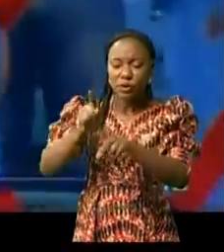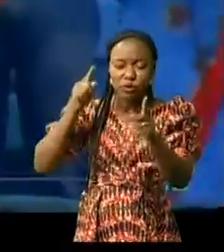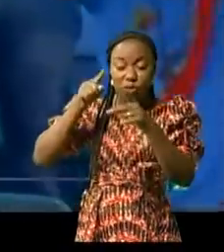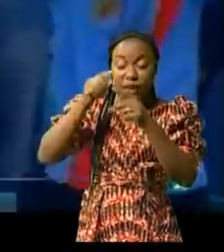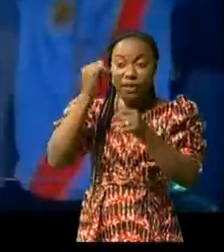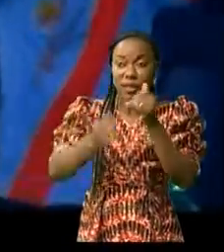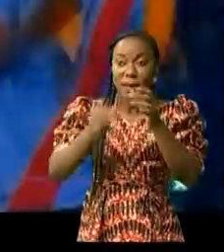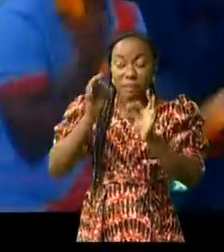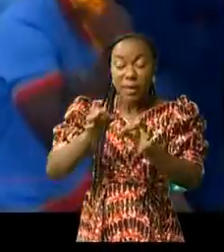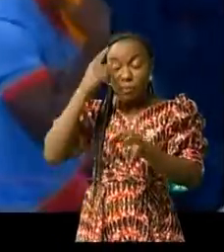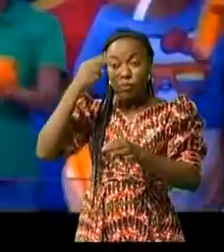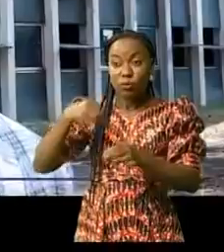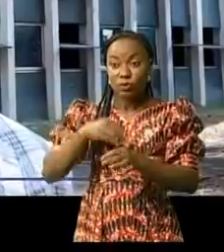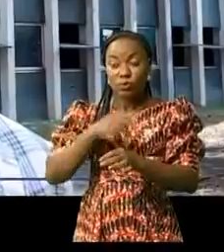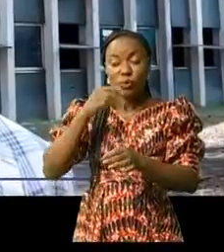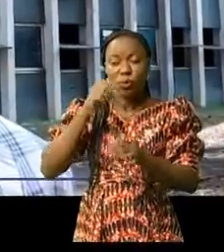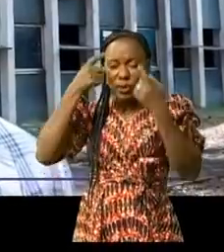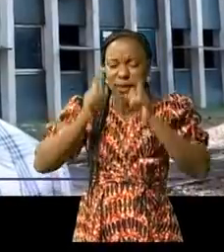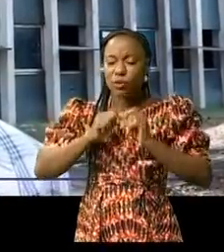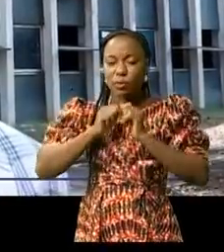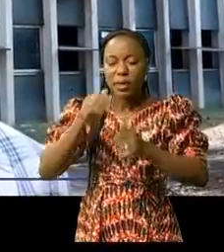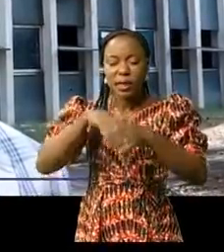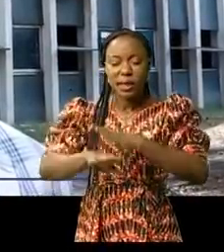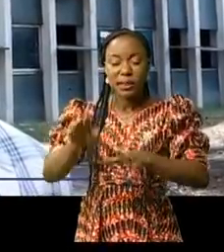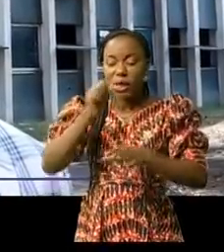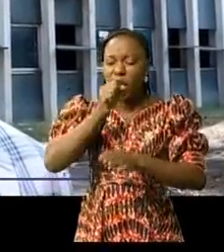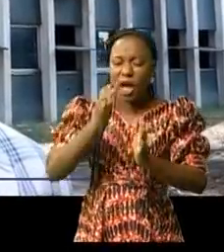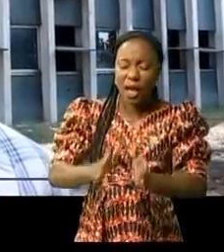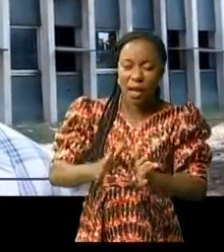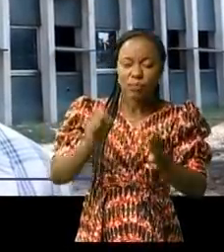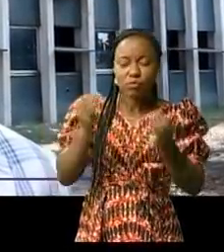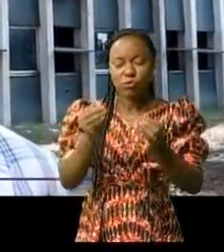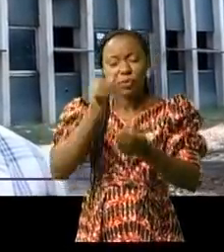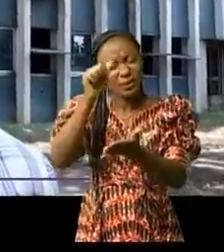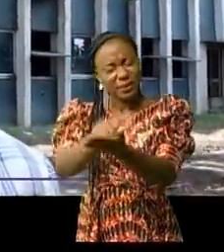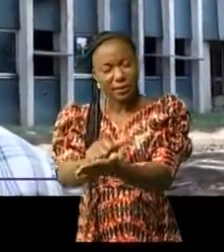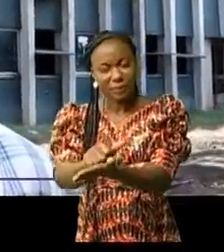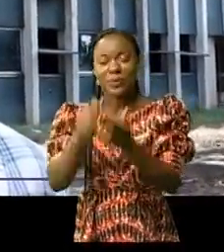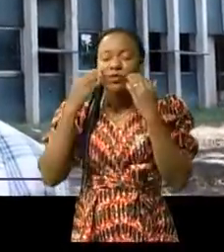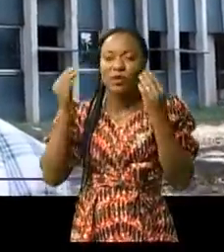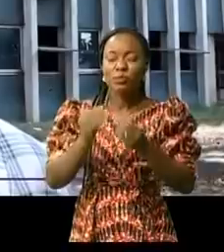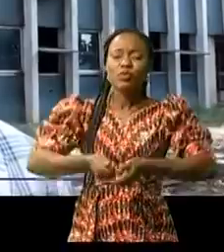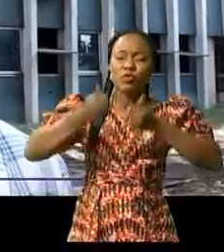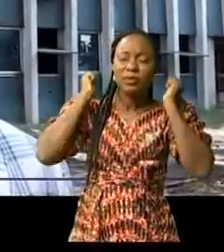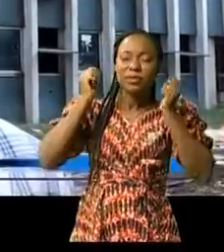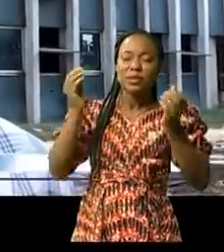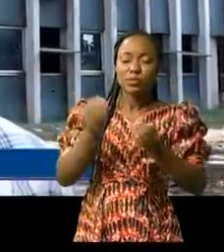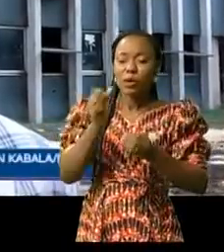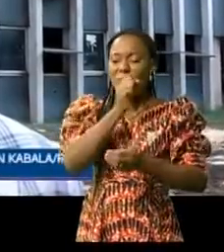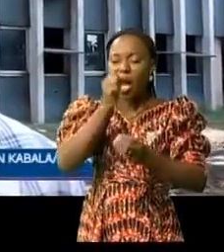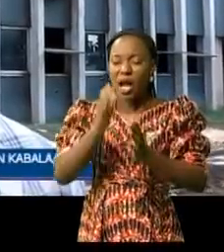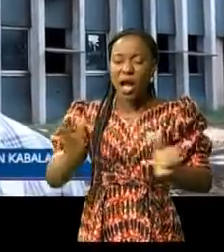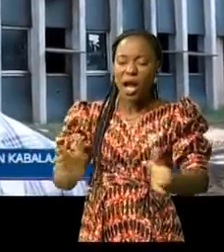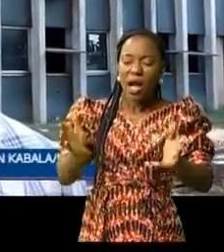tentant nomena on n'est pas d'accord de faire entrer nos supporters et pourquoi cela pourquoi refuser de faire un tonneau supporters